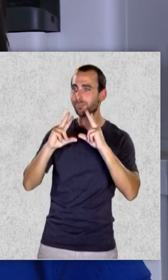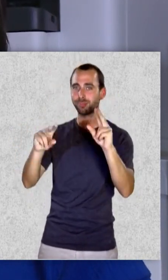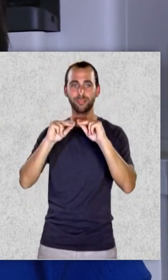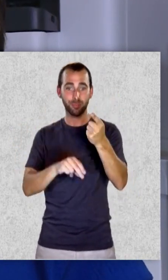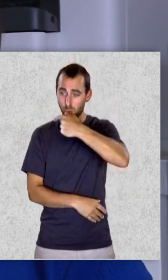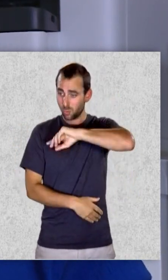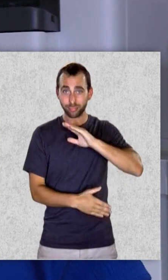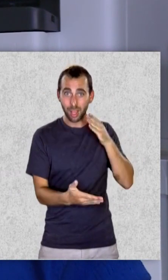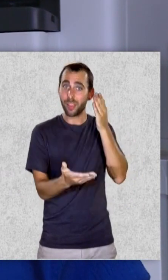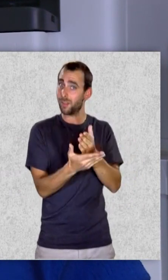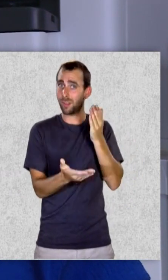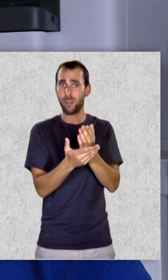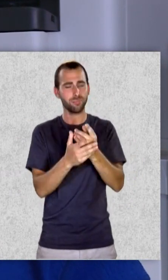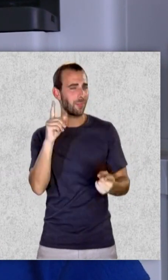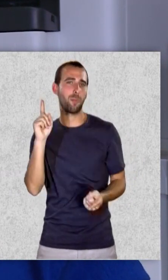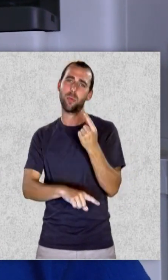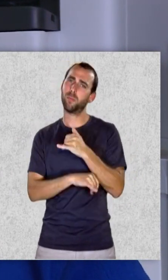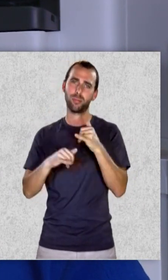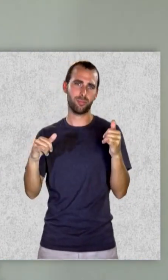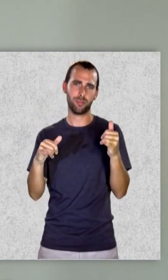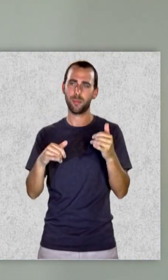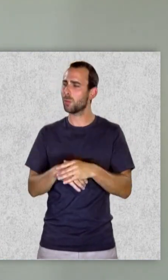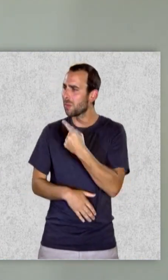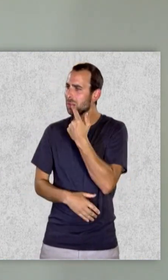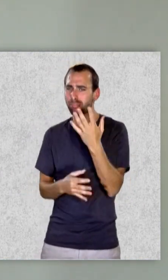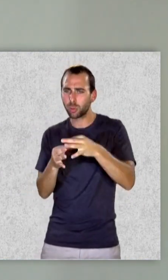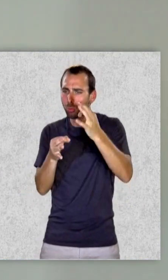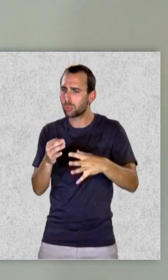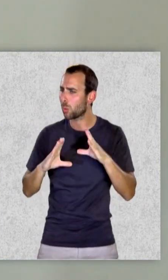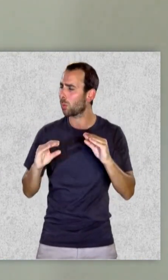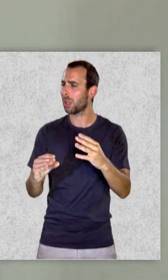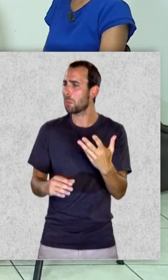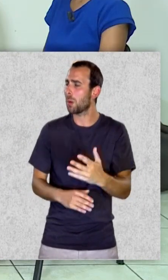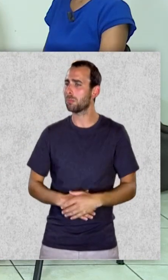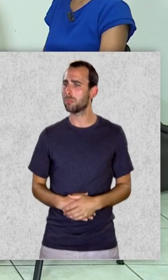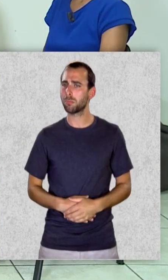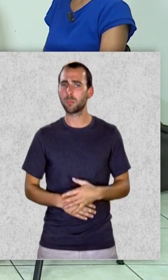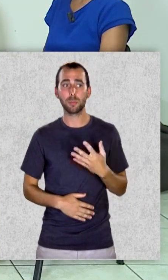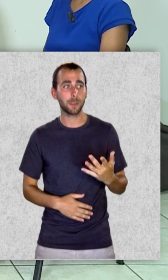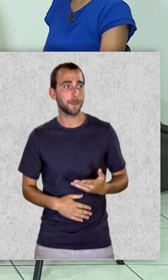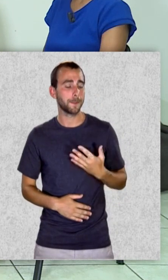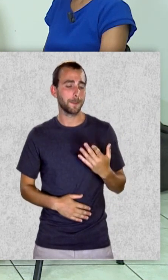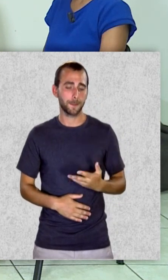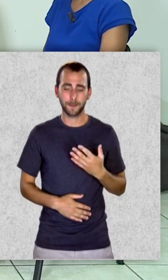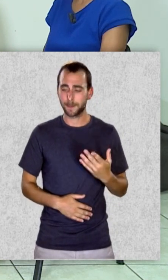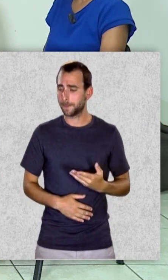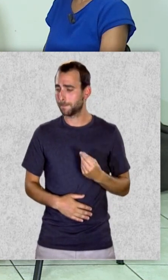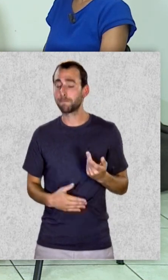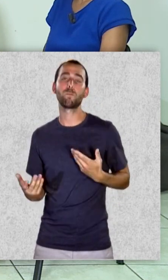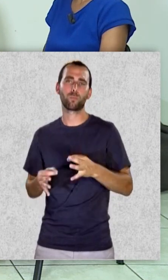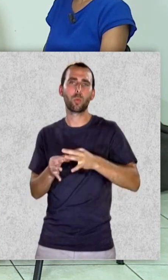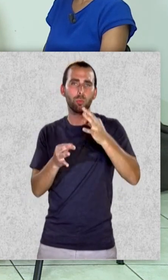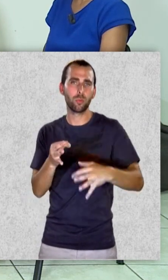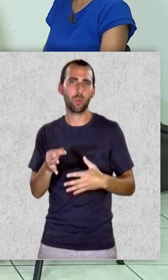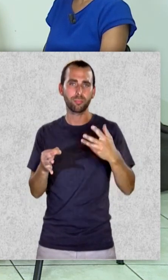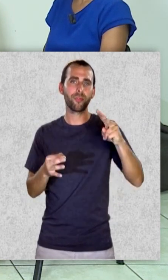expliquer que nos interventions sont indispensables. Donc la solution concrètement, ce serait quoi? Ce serait...